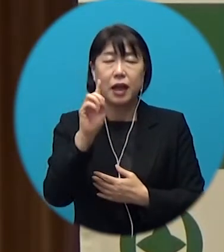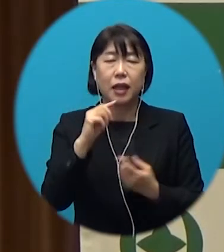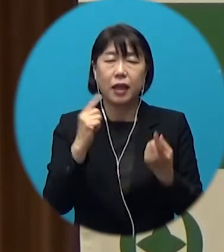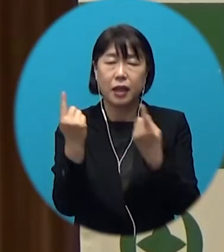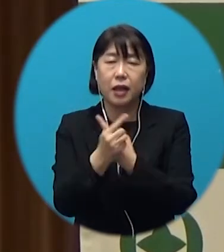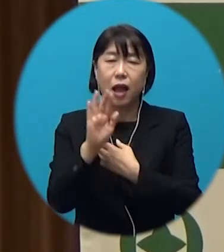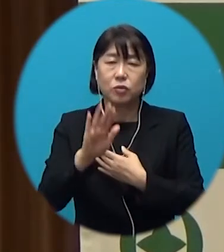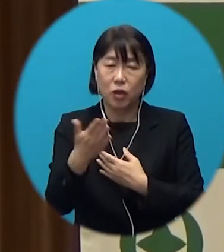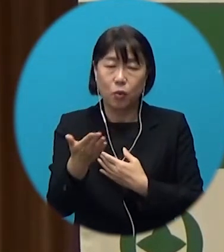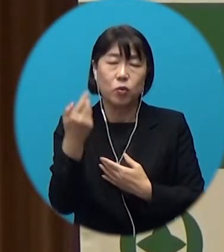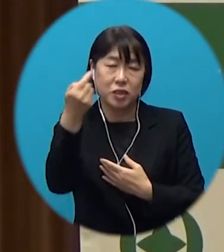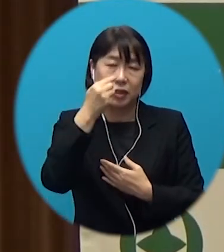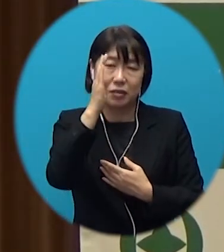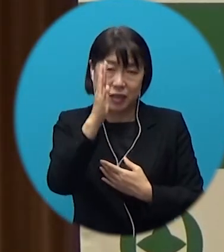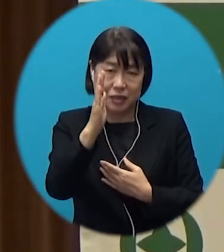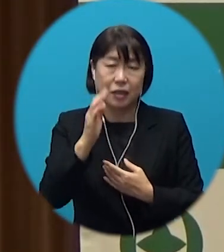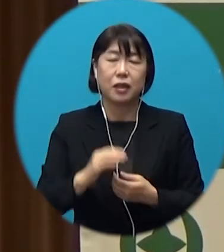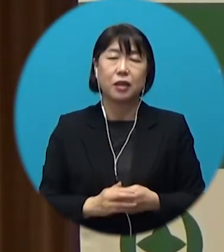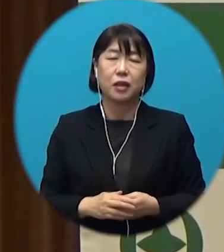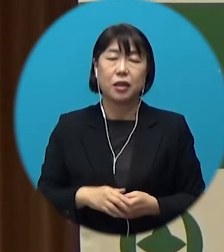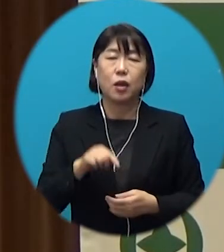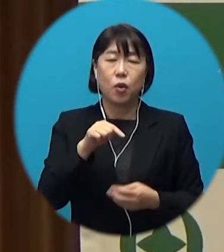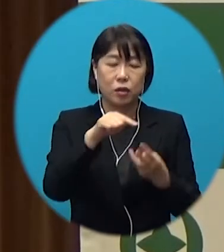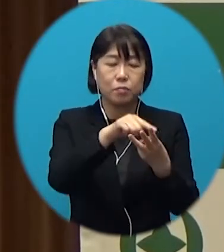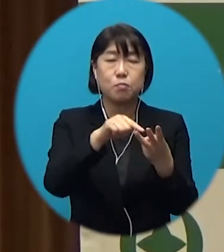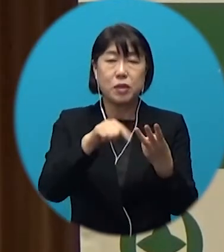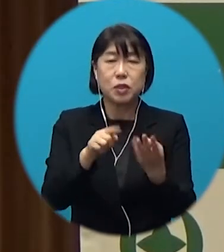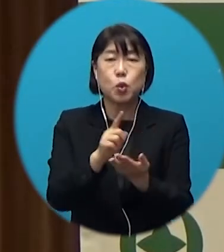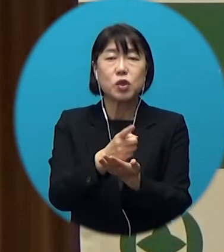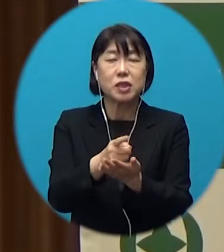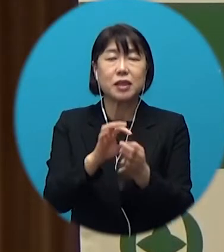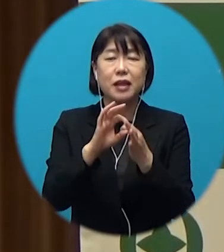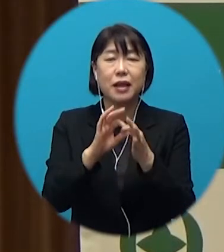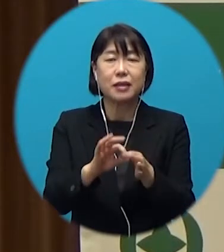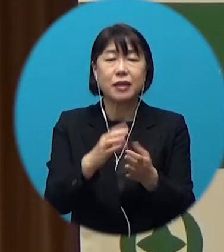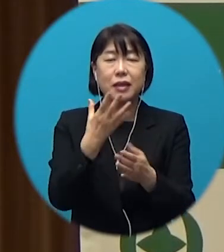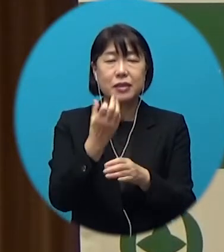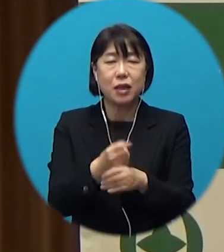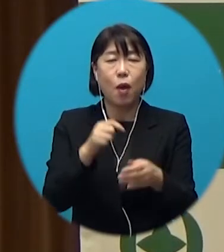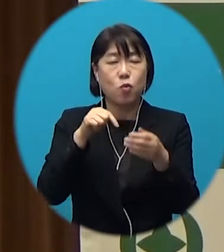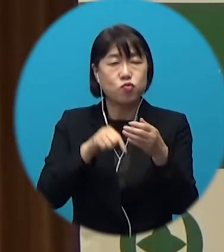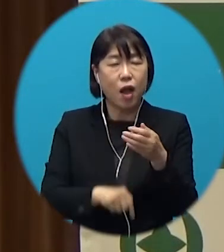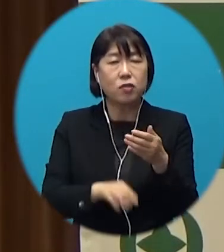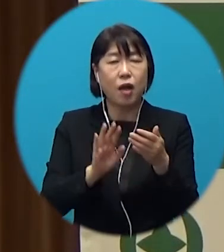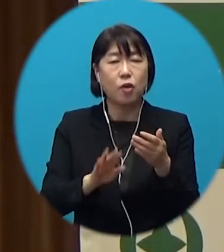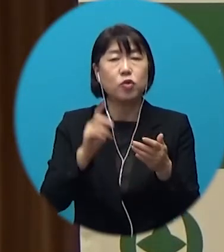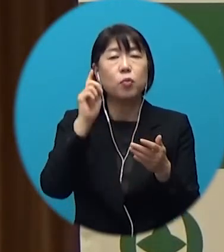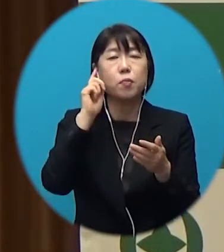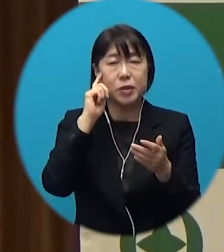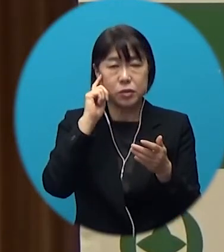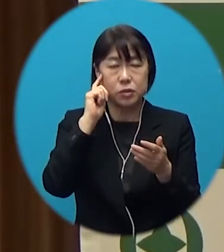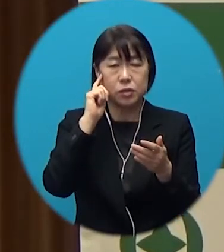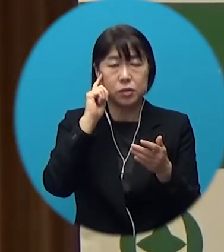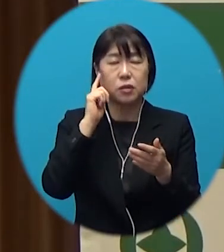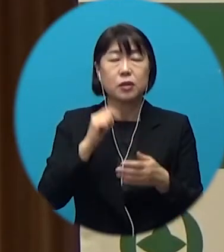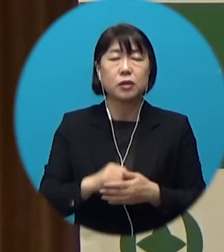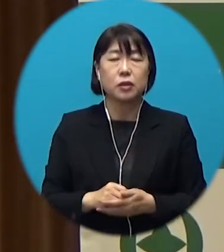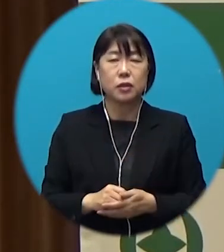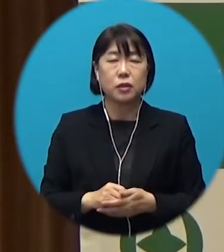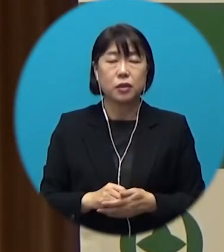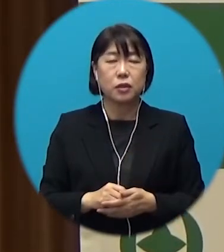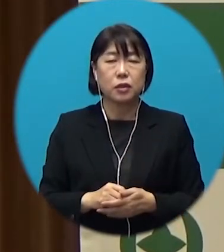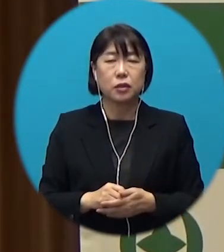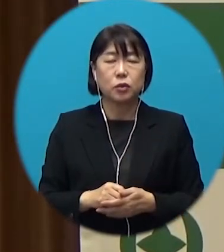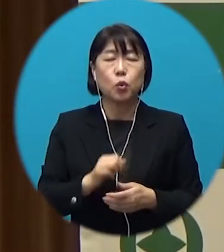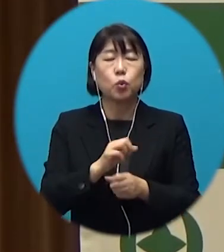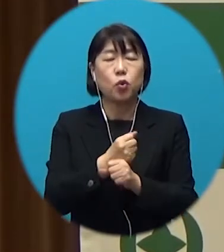と、これら3つの指針関係性が深いように思われるんですけれども、市が取り組みを進め